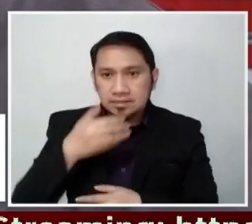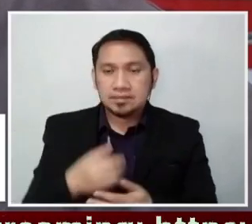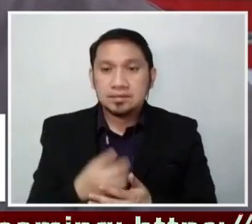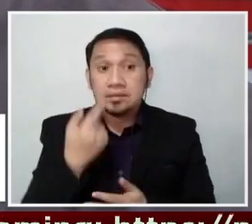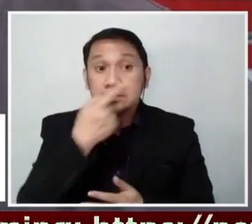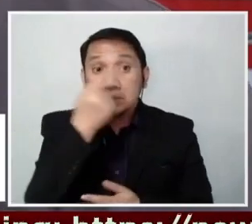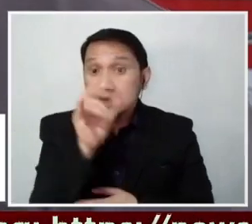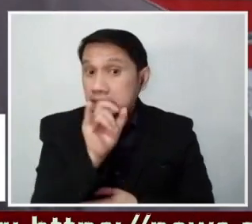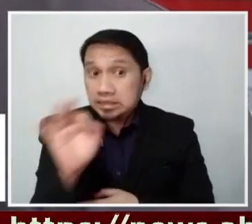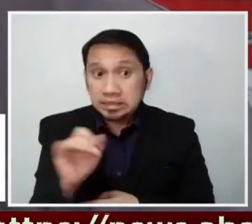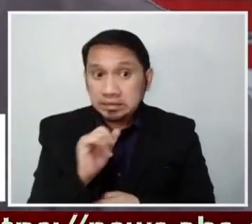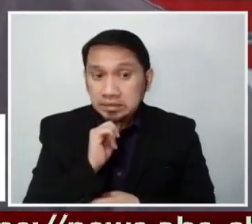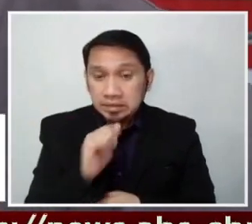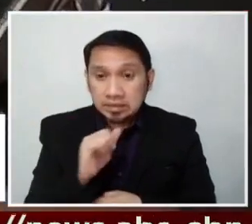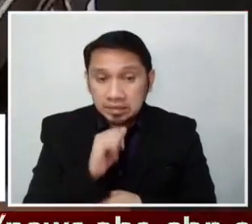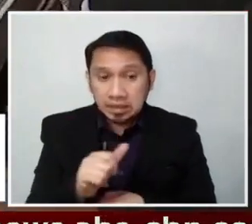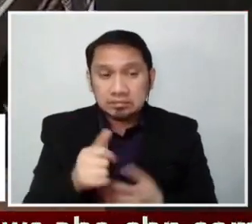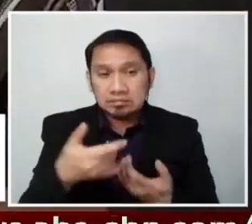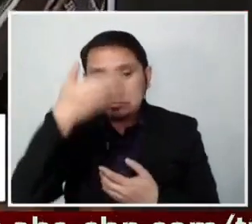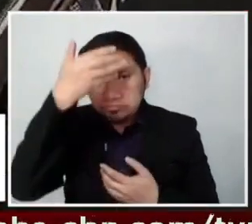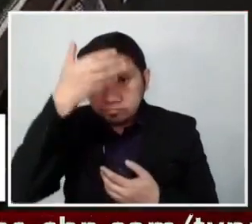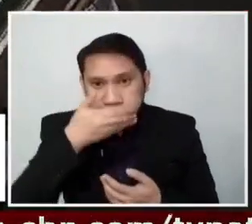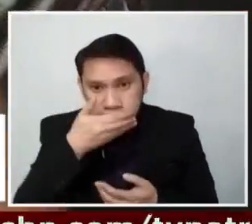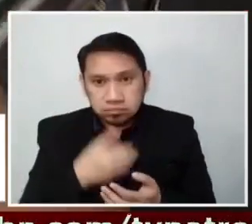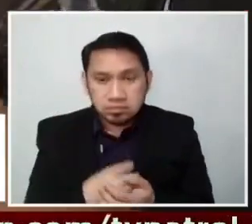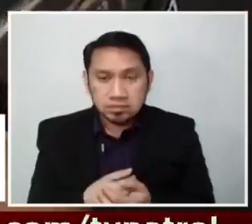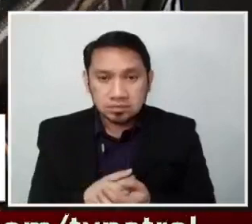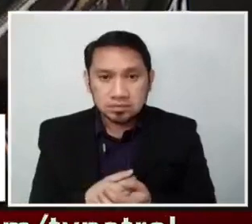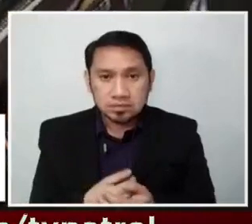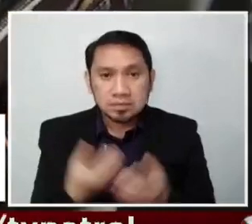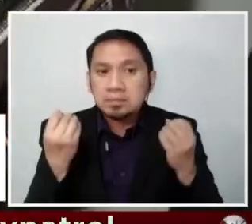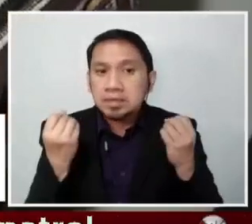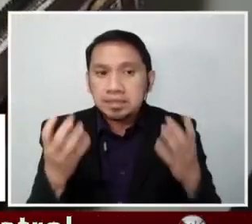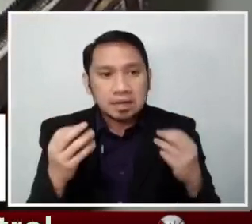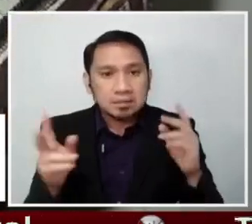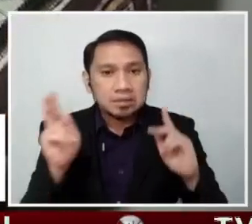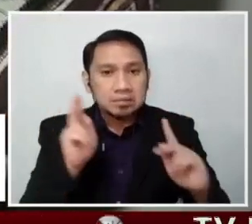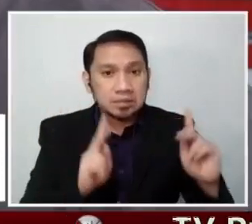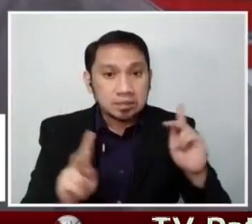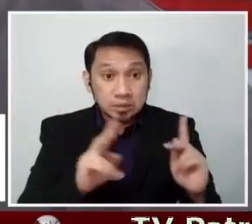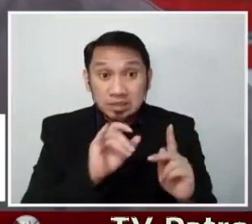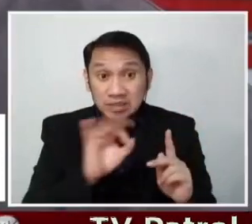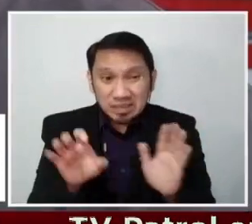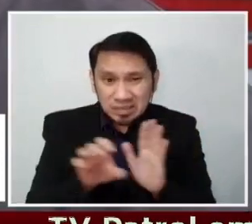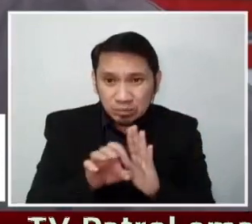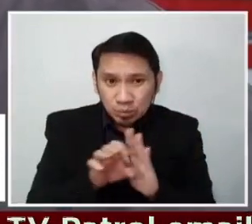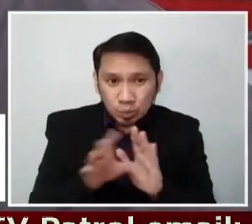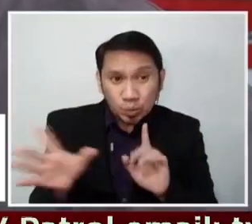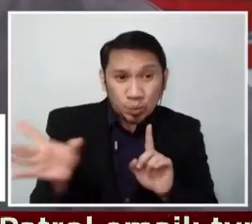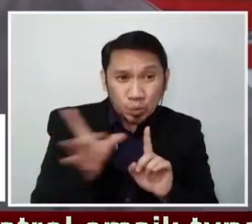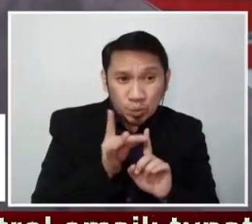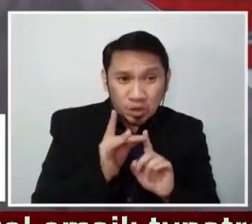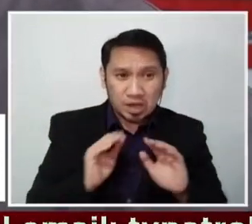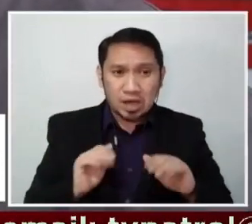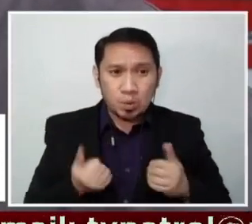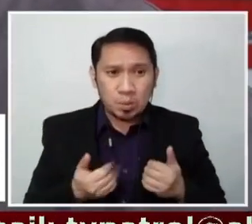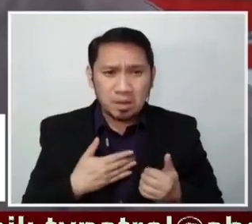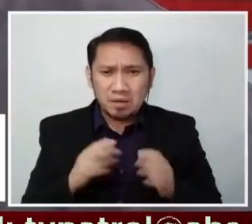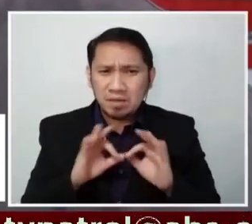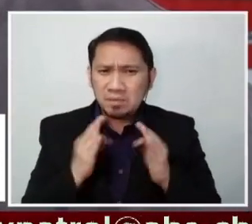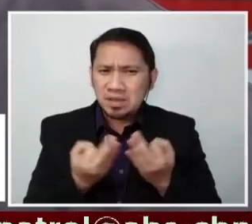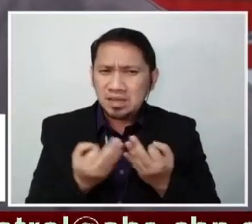hindi ka mag-face shield o kaya mag-face mask ka, no? Marami pa rin tao. Kung mahawa ako, paano yung pamilya ko? Nagtatrabaho